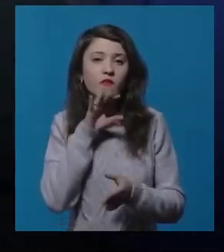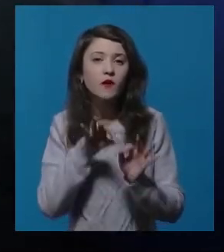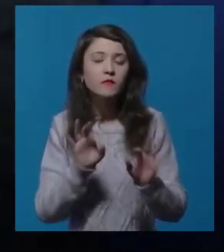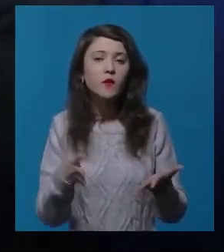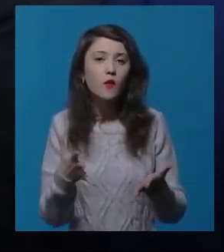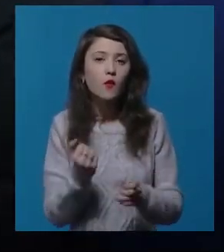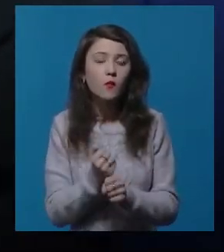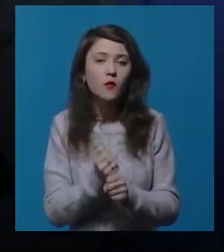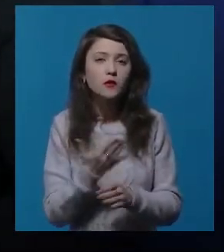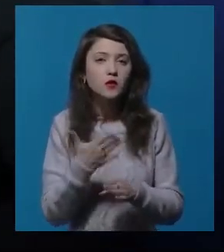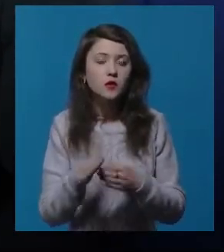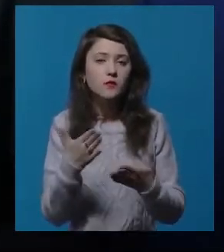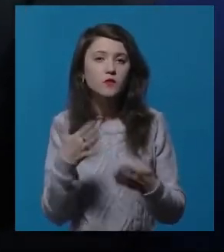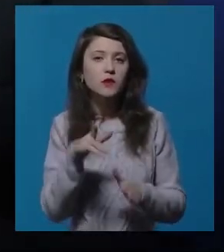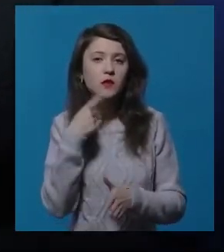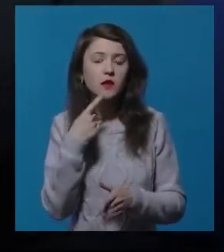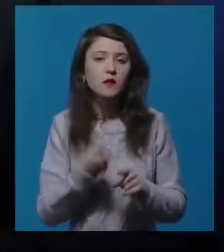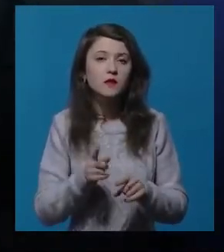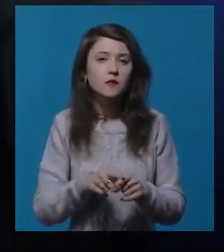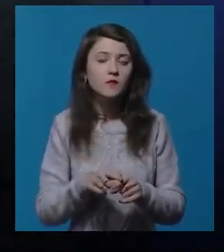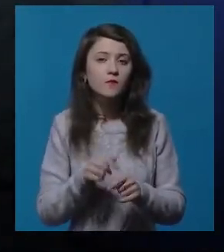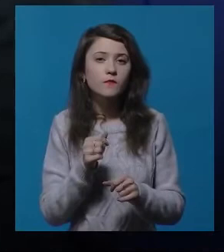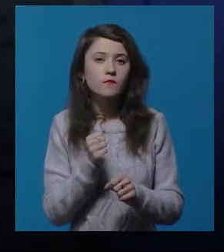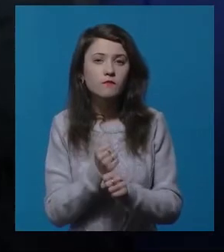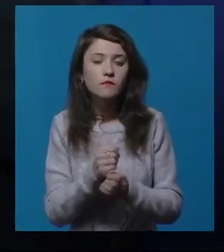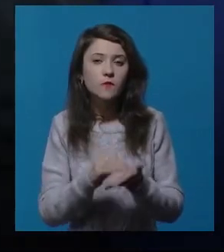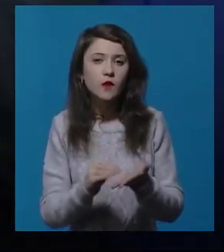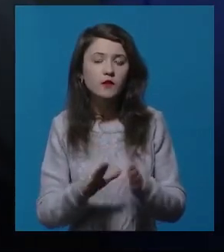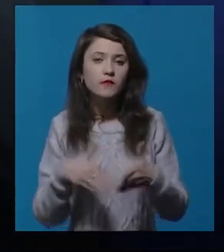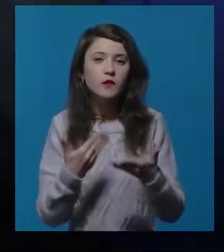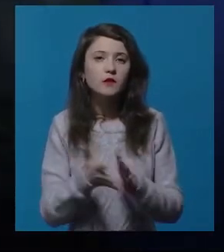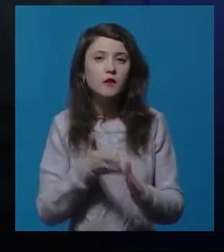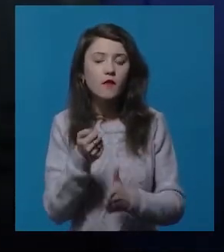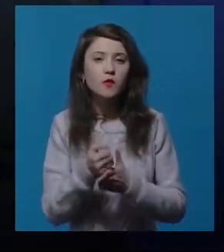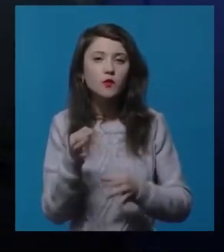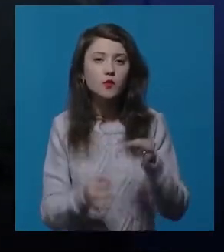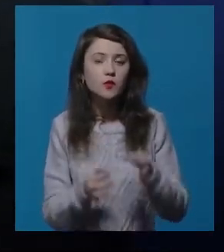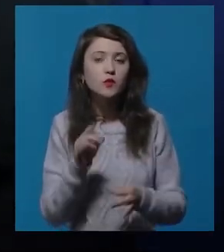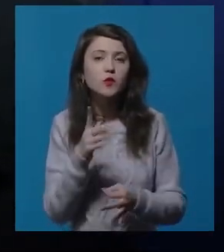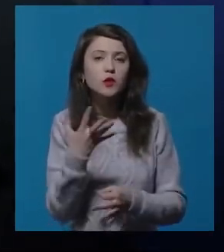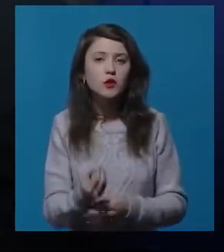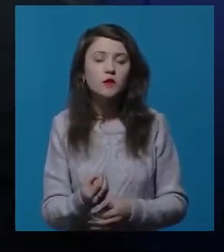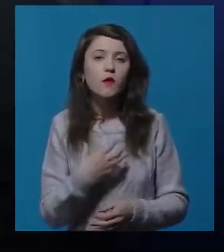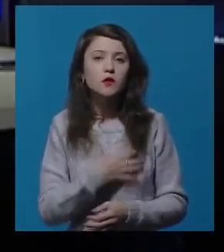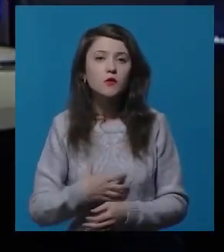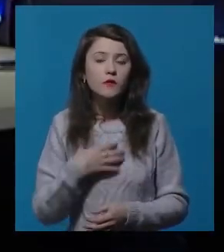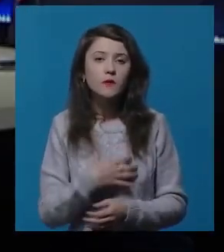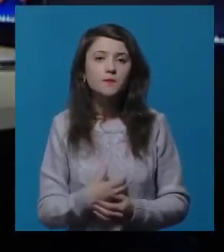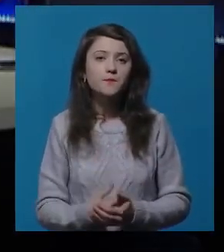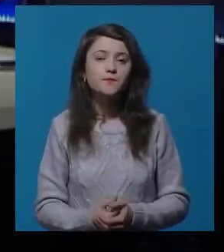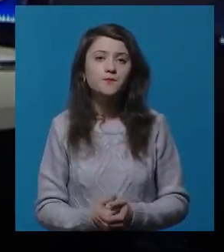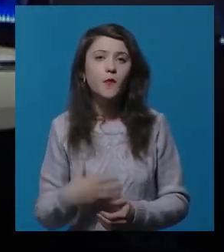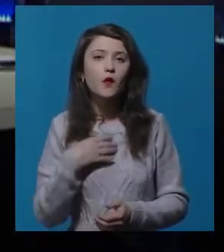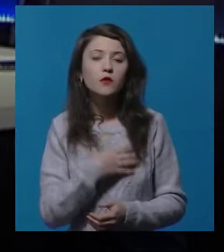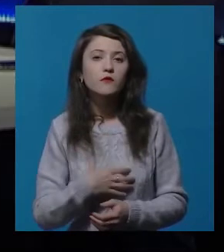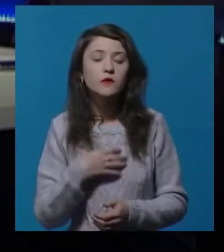роблять? Та частину ви вже назвали. Це і розробка звернень, там і заяв до суду. Та що ще? Основні та сфери? Основні